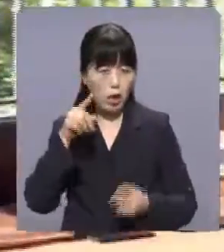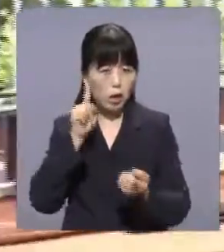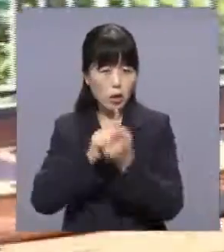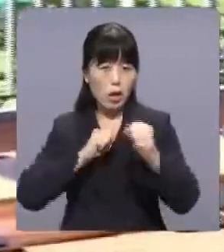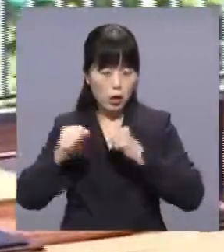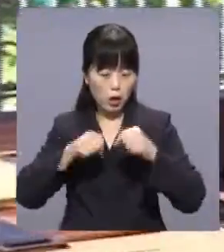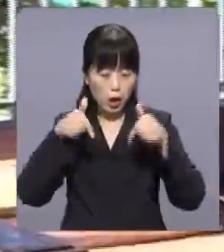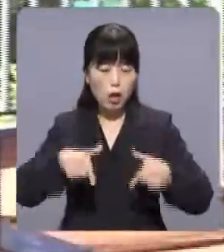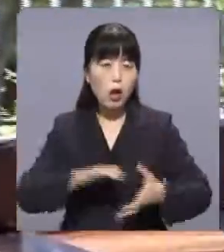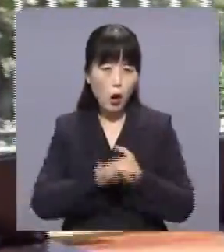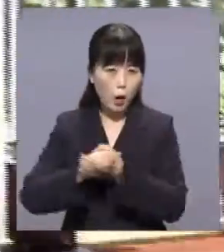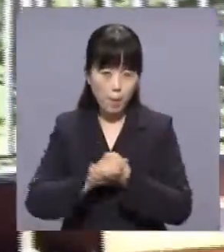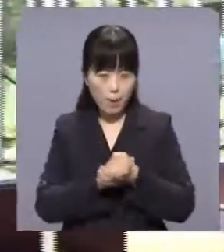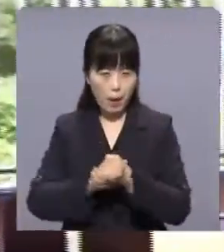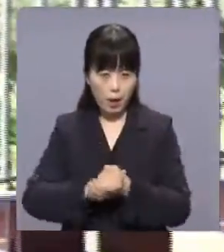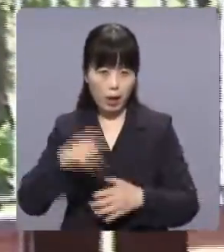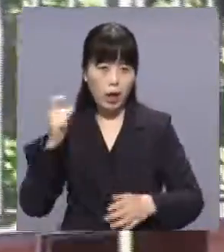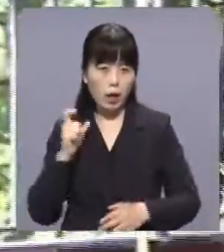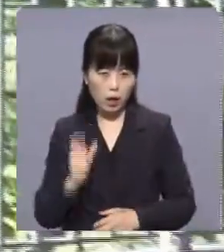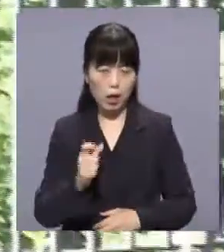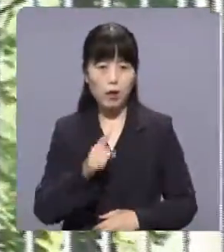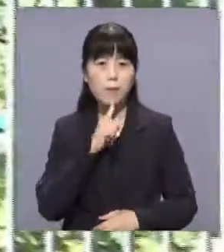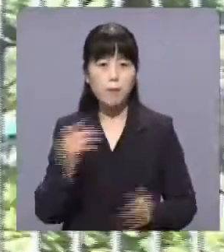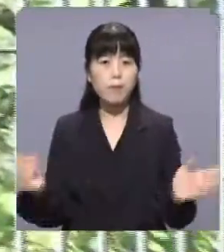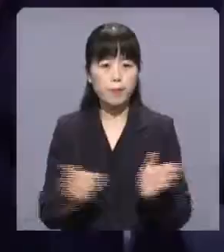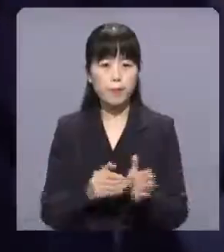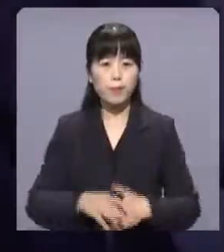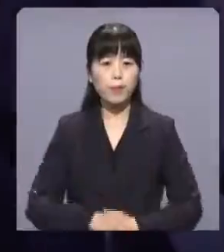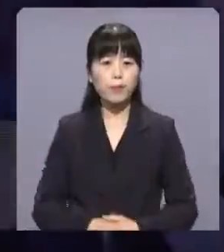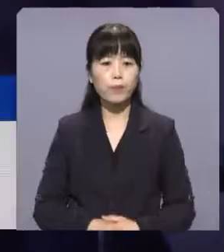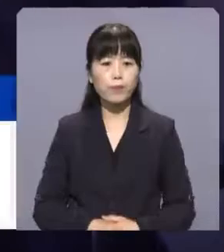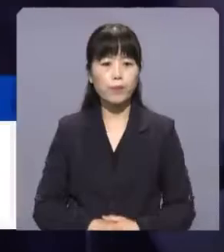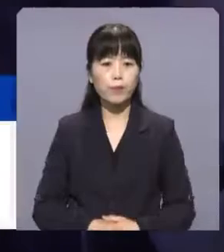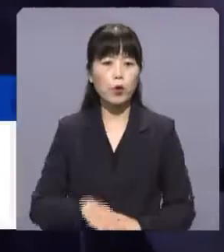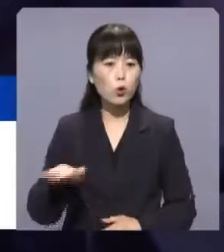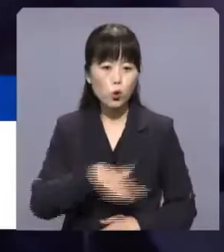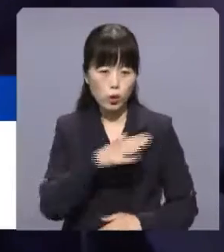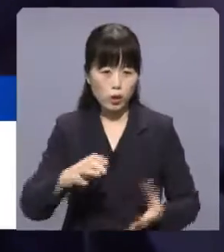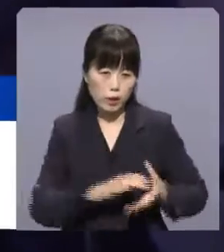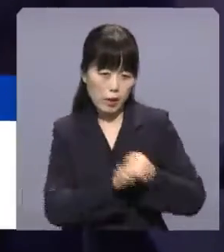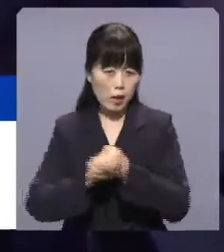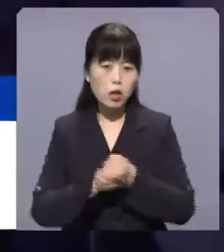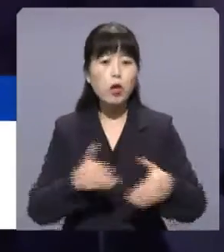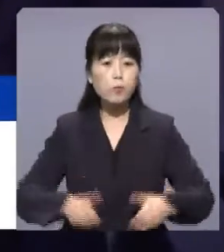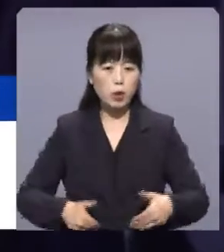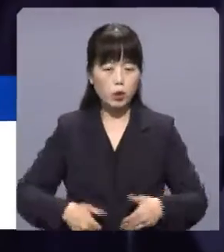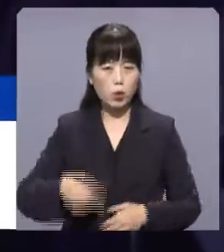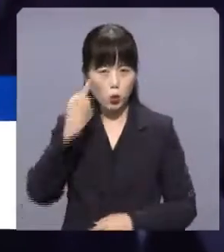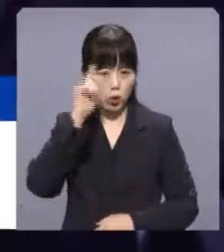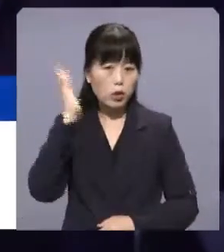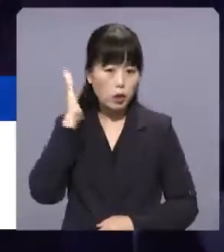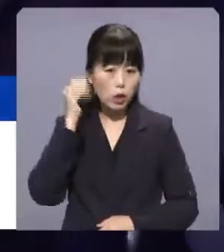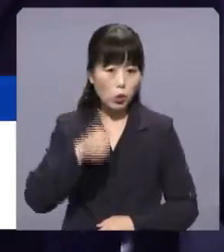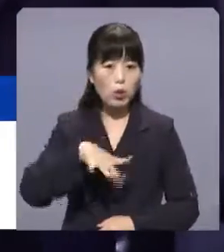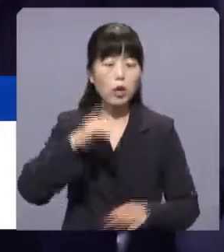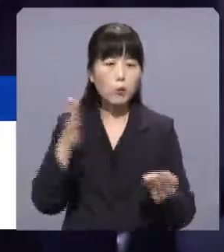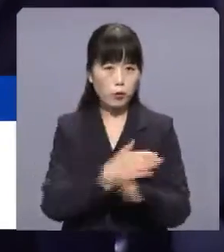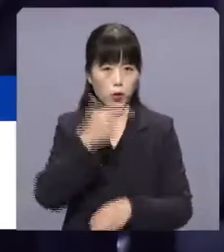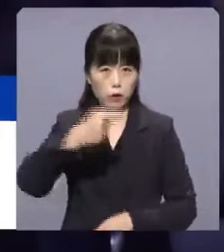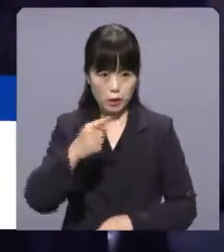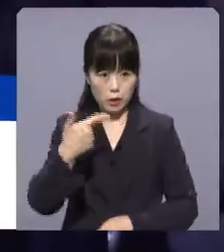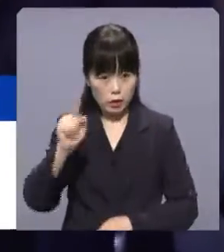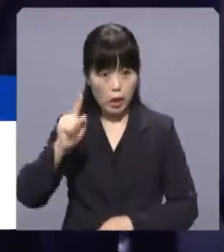대응한 서방 세계의 단결을 강조했습니다. We have to stay together. Because Putin has been counting on from the